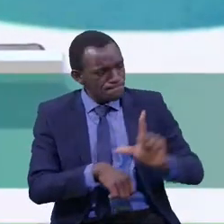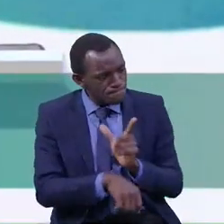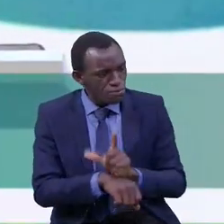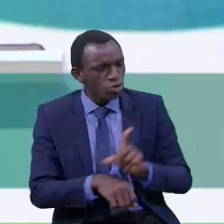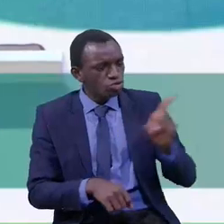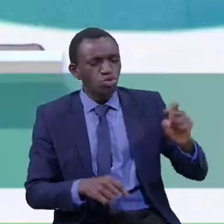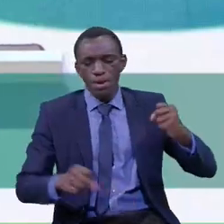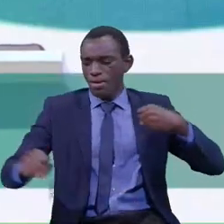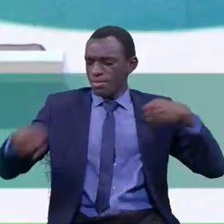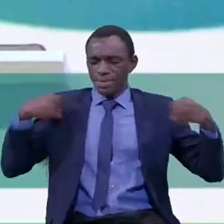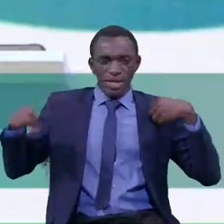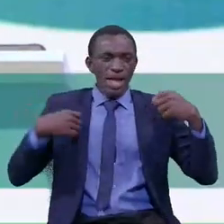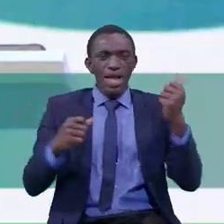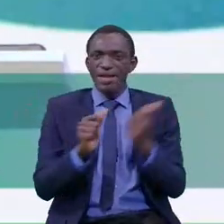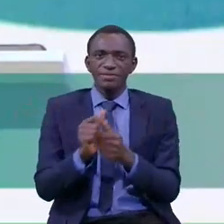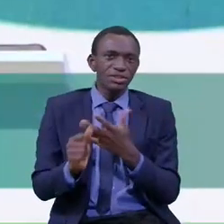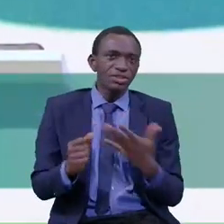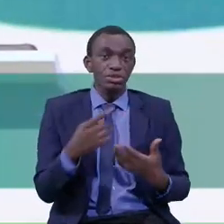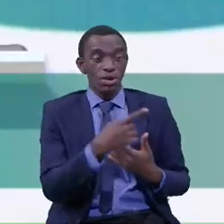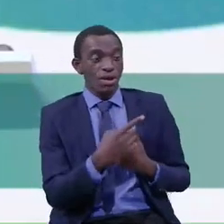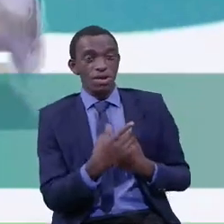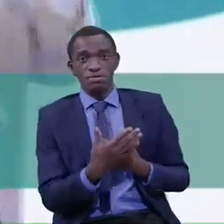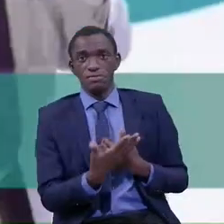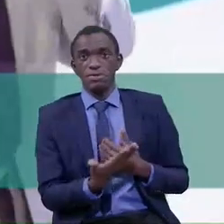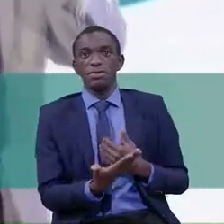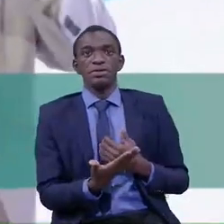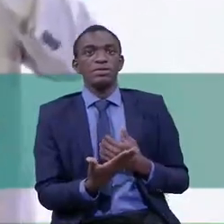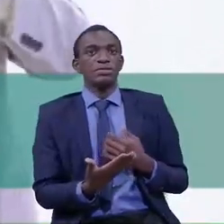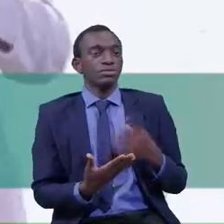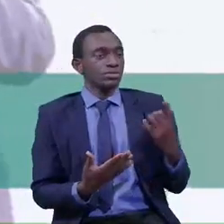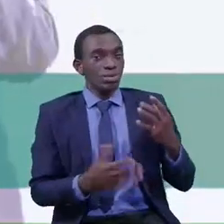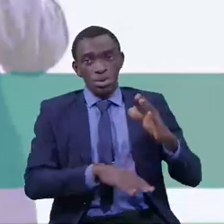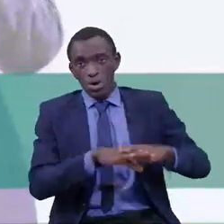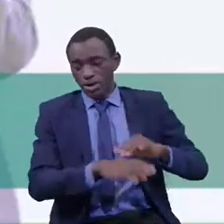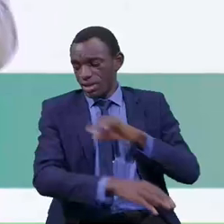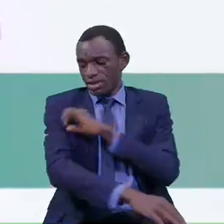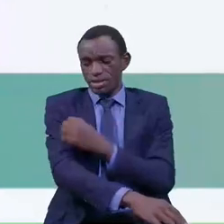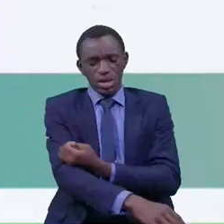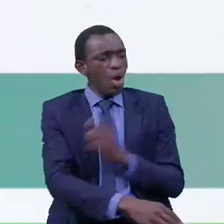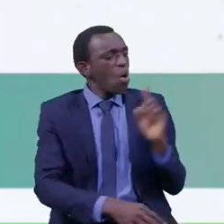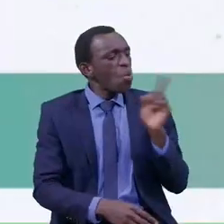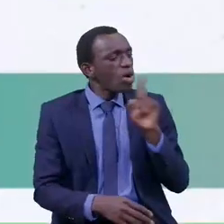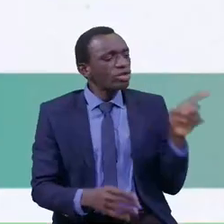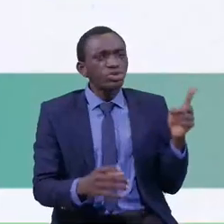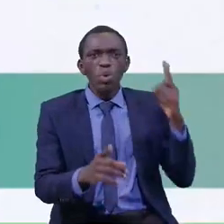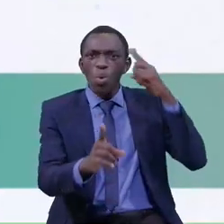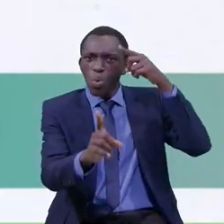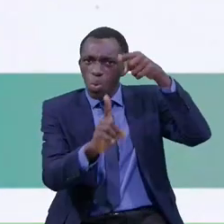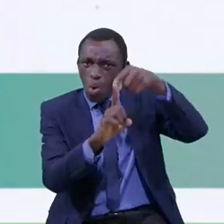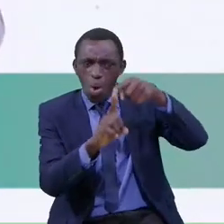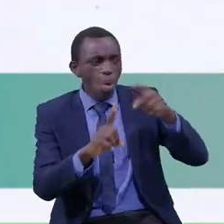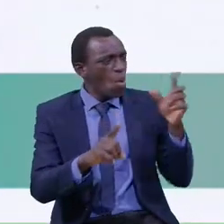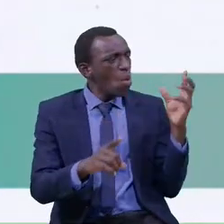exerces tout ce que tu as. Qu'on appelle énergie. Où vas-tu? Quel est ton